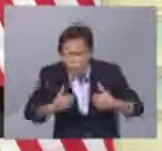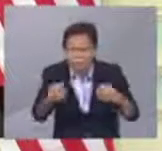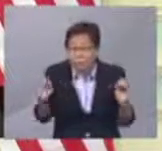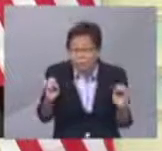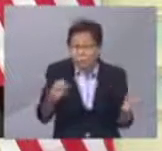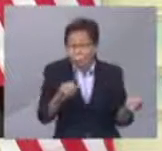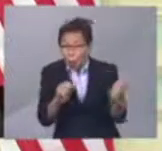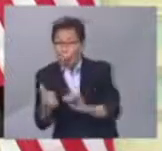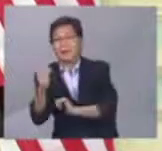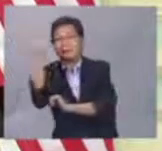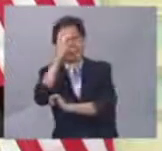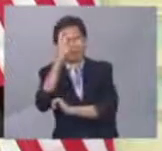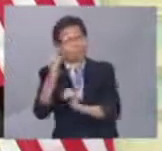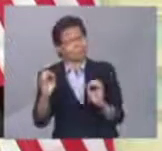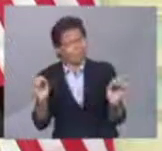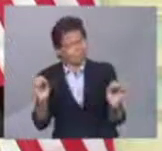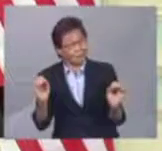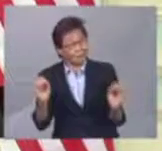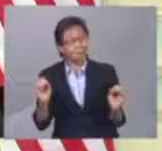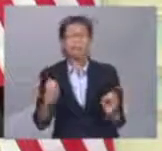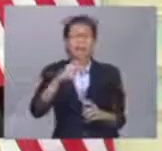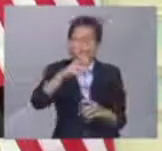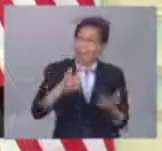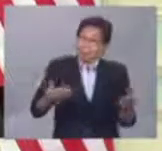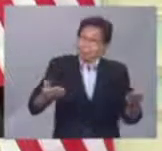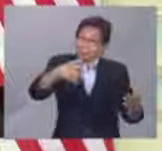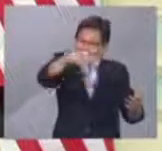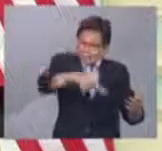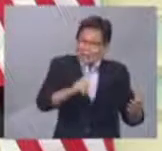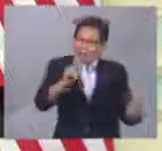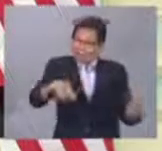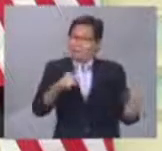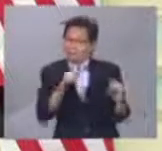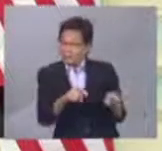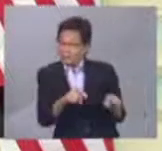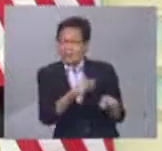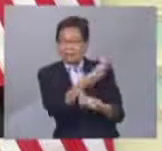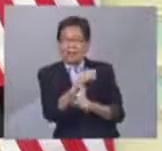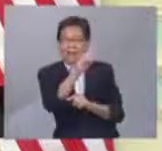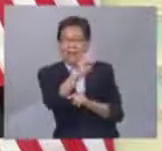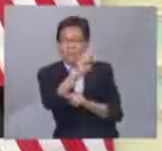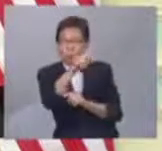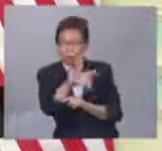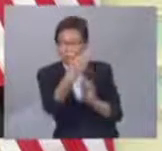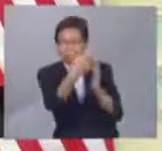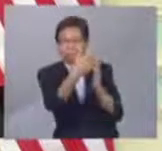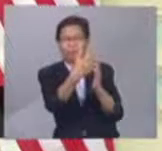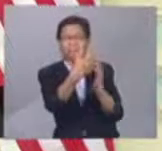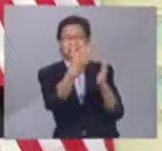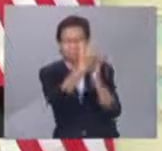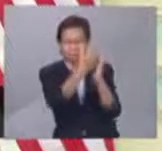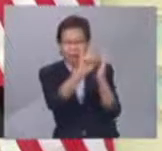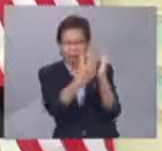diperkenalkan oleh kerajaan, maka PKP yang ada, SOP ataupun peraturan yang